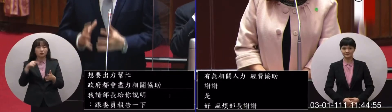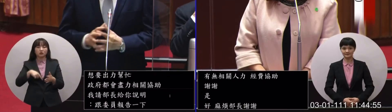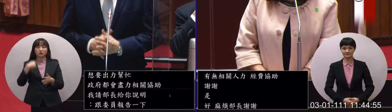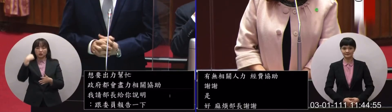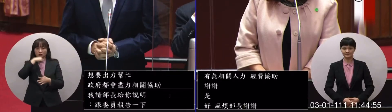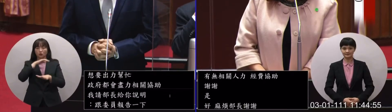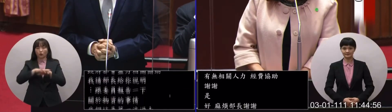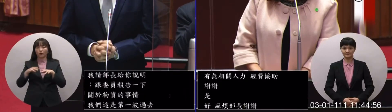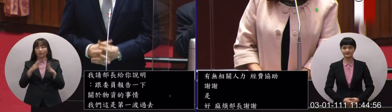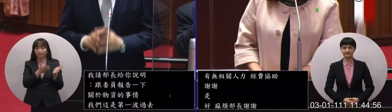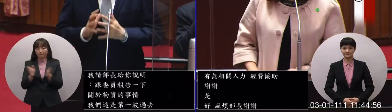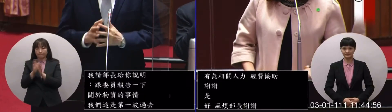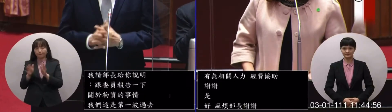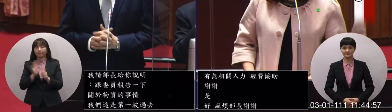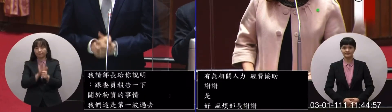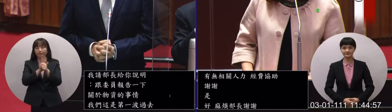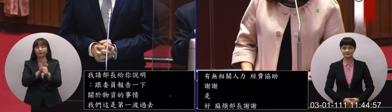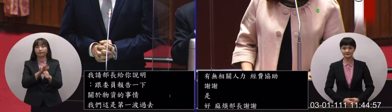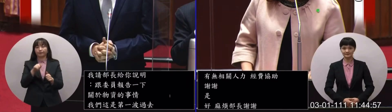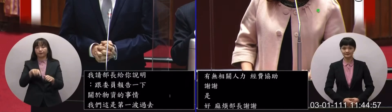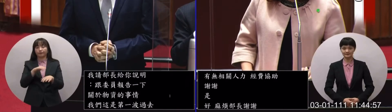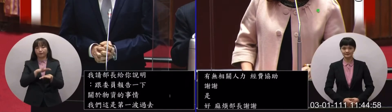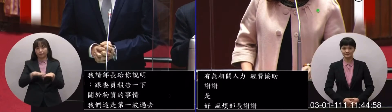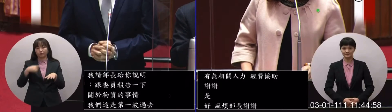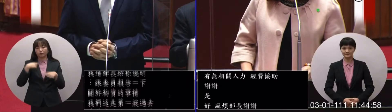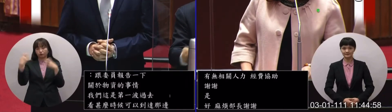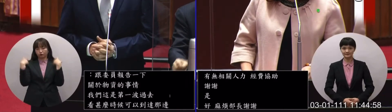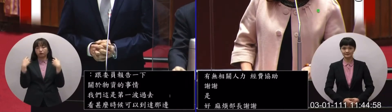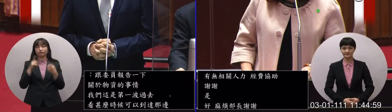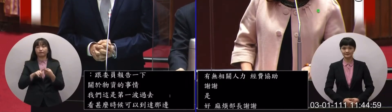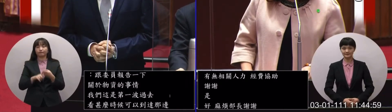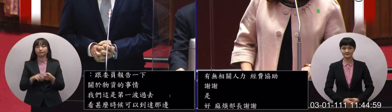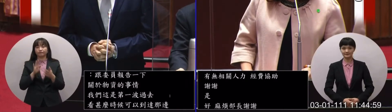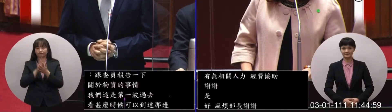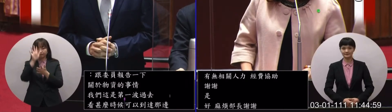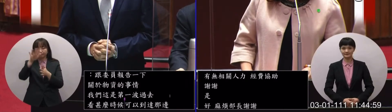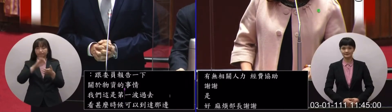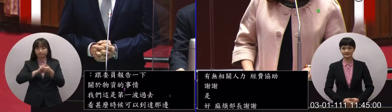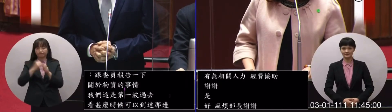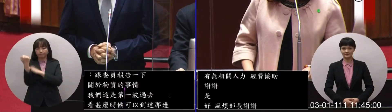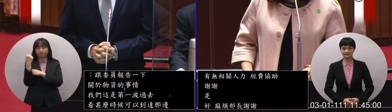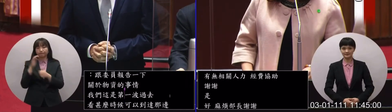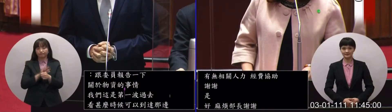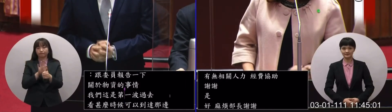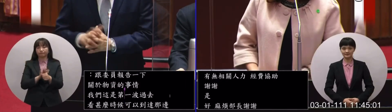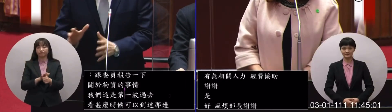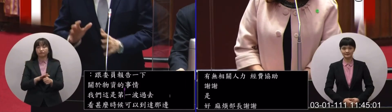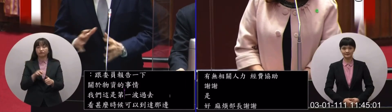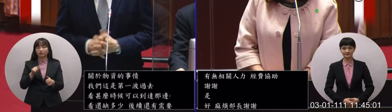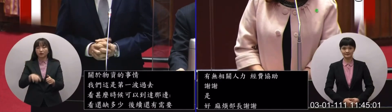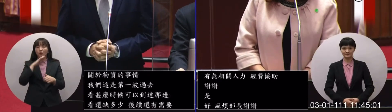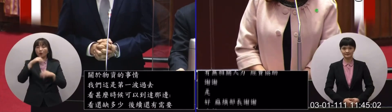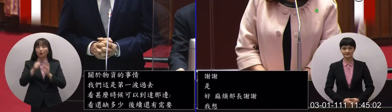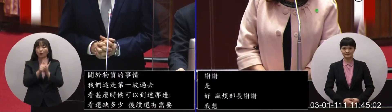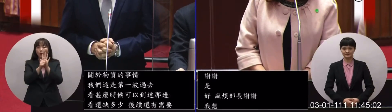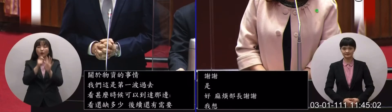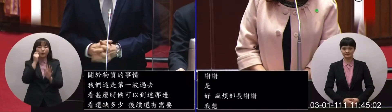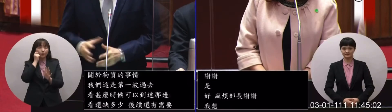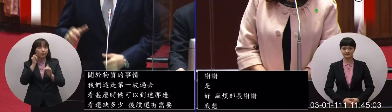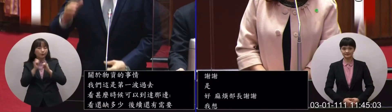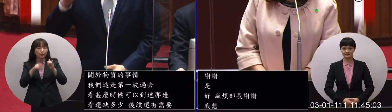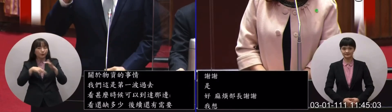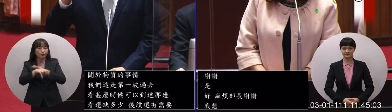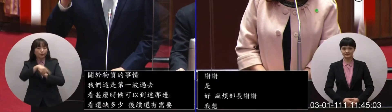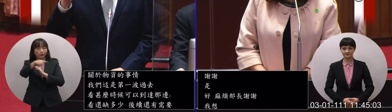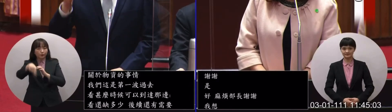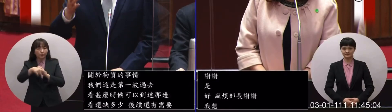我们还会去整理了哈。所以这个是我们的这个责任啊，未来尽力去处理。 我想 有关于协助难民的这件事